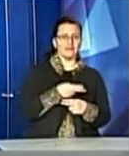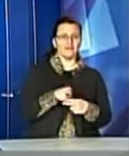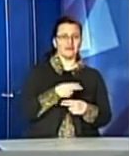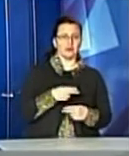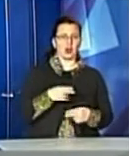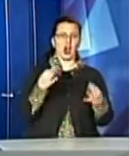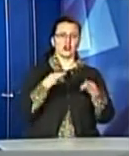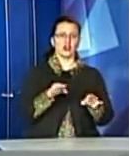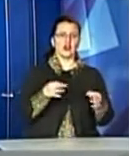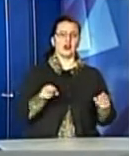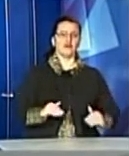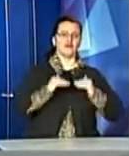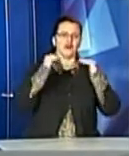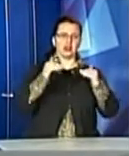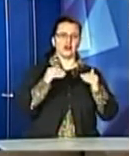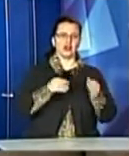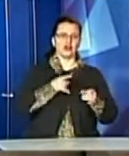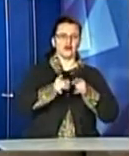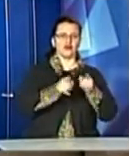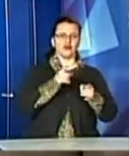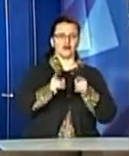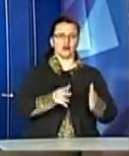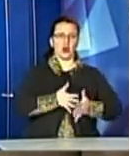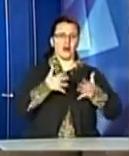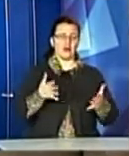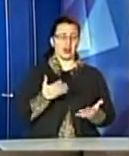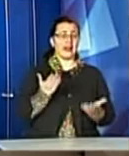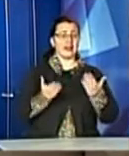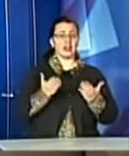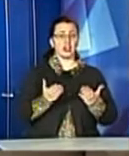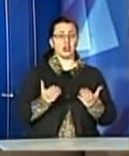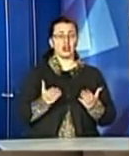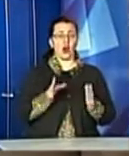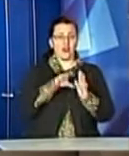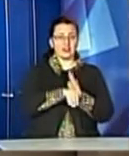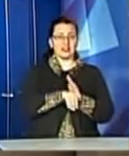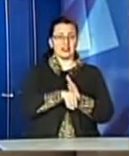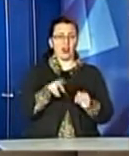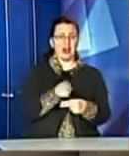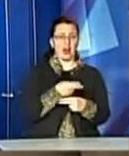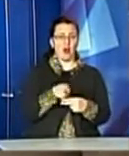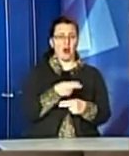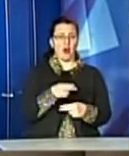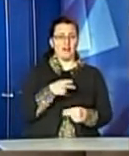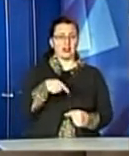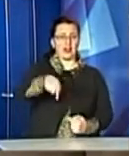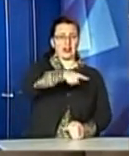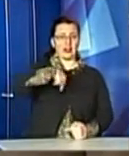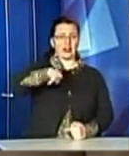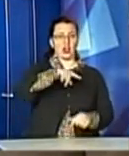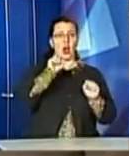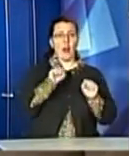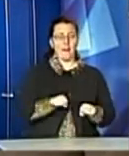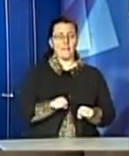дозволить підвищити пропускну здатність перехрестя. Якщо втілити регульоване кільце, тоді можна зменшити кількість